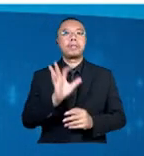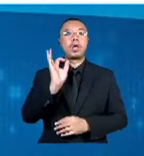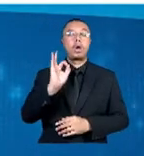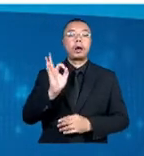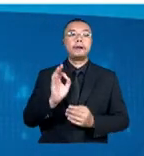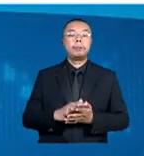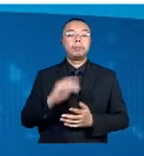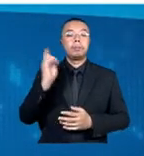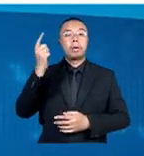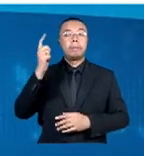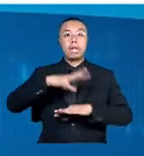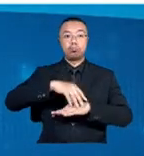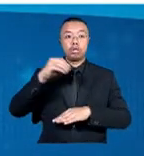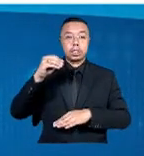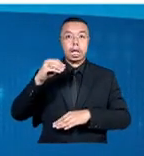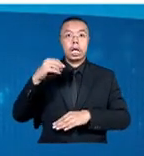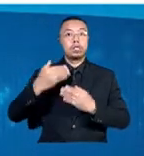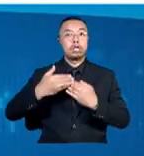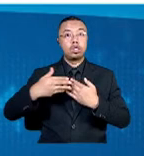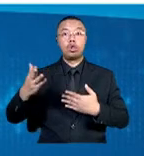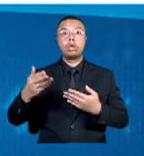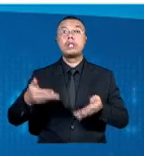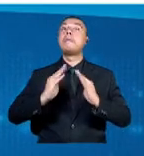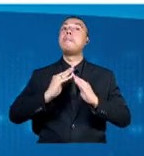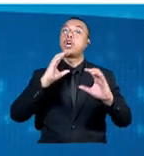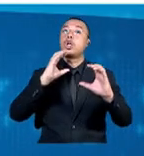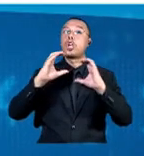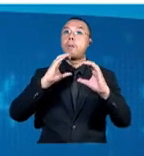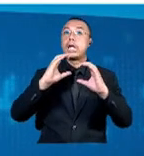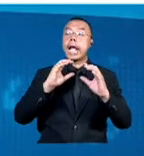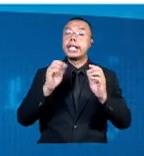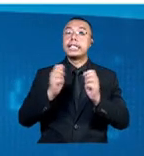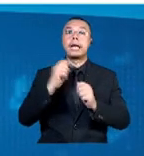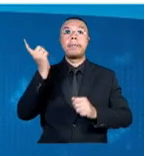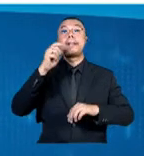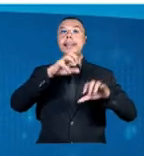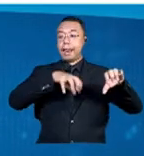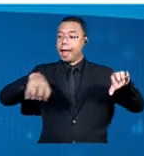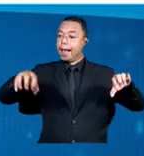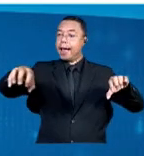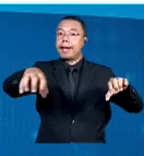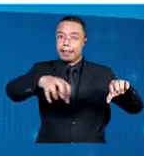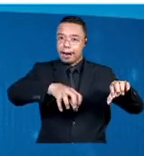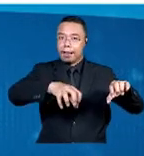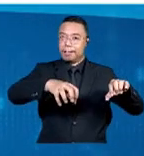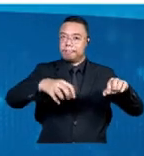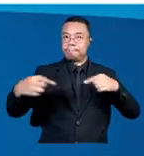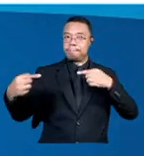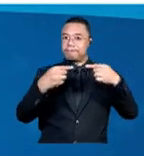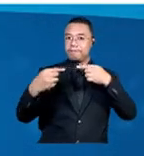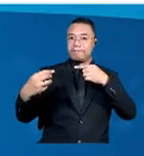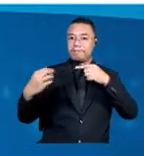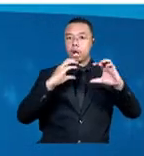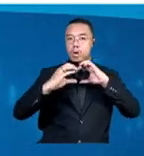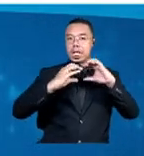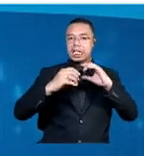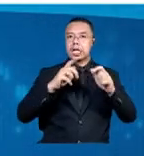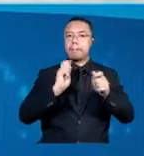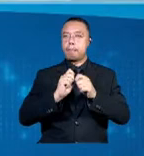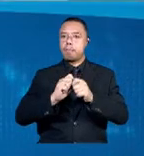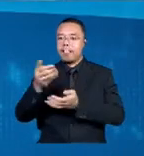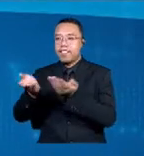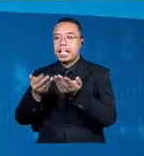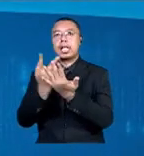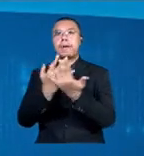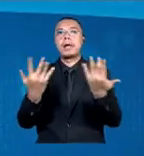baik. Pemerintah pusat terus membangun komunikasi dengan pemerintah daerah yang membuat